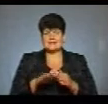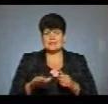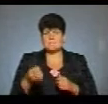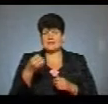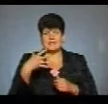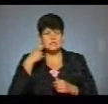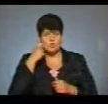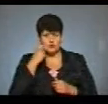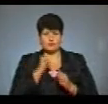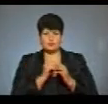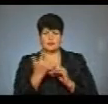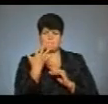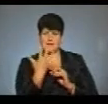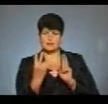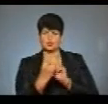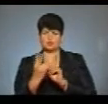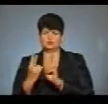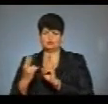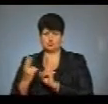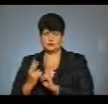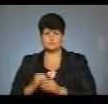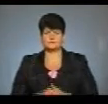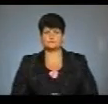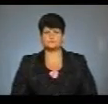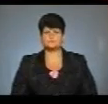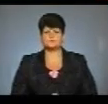зіграє 5 сутичок у форматі «стінка на стінку».